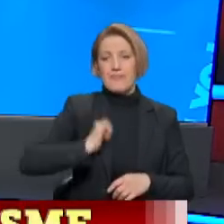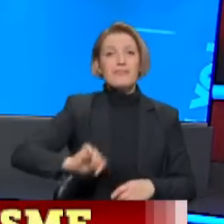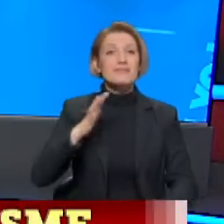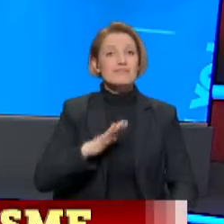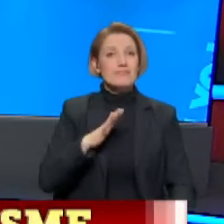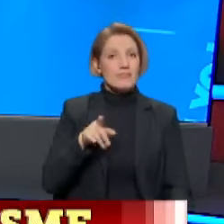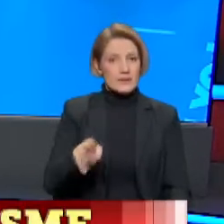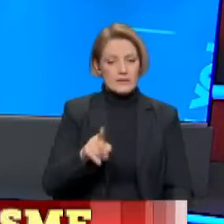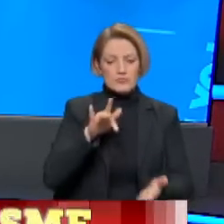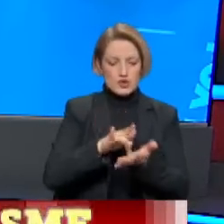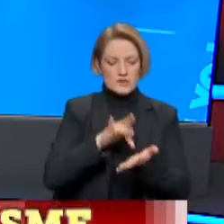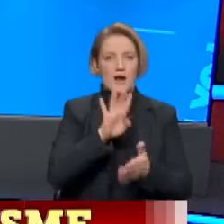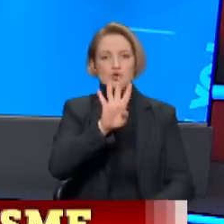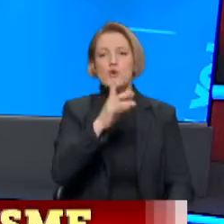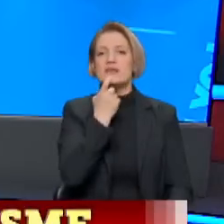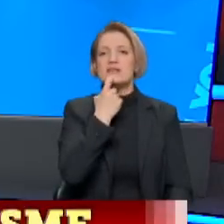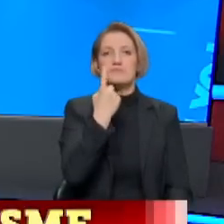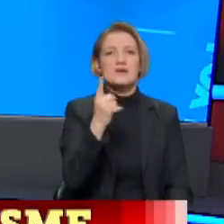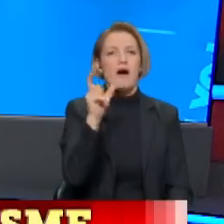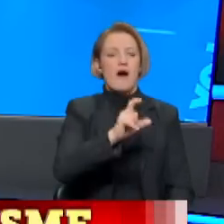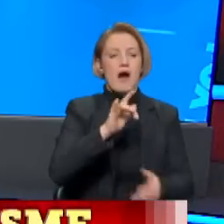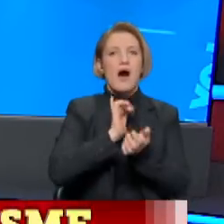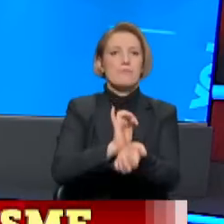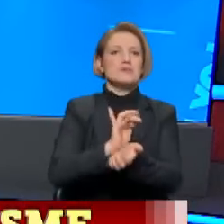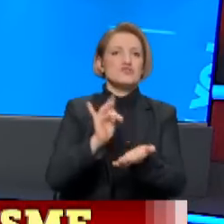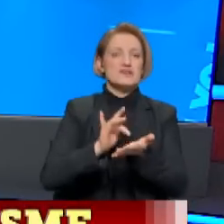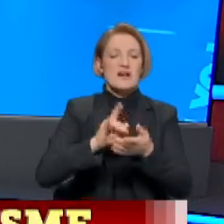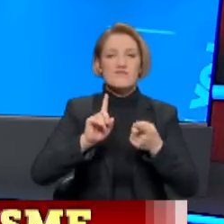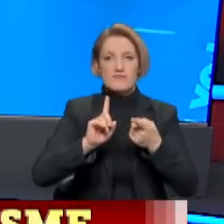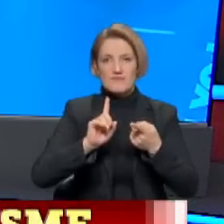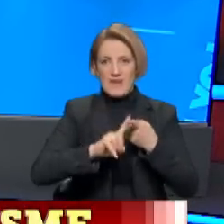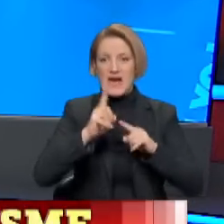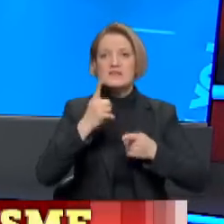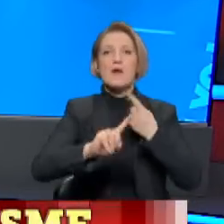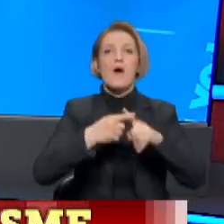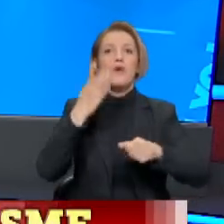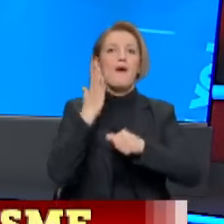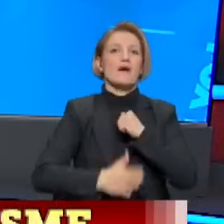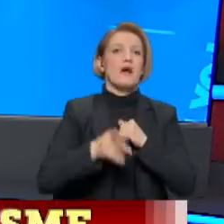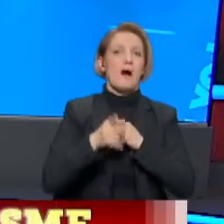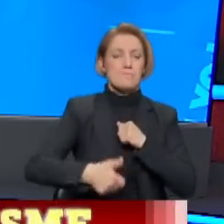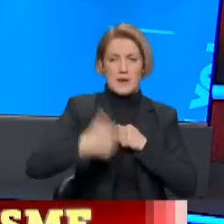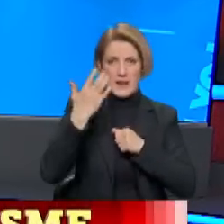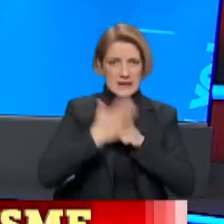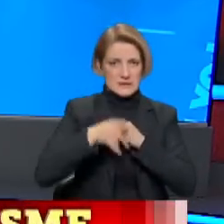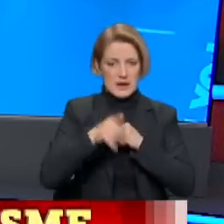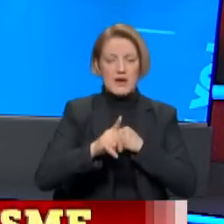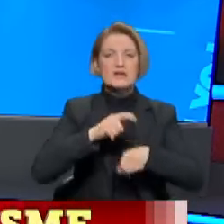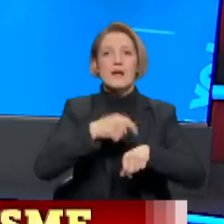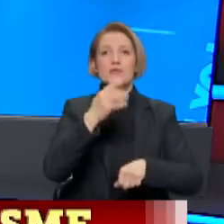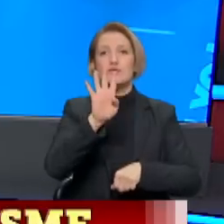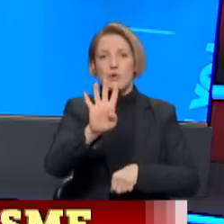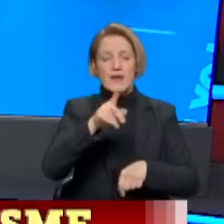istediği ceza 4 yıl 1 ay hapis cezası ve siyasi yasaktı. 16'da bu duruşmaya ara